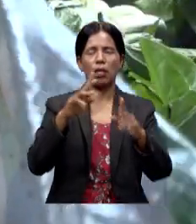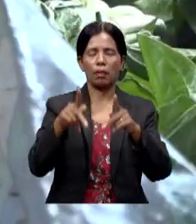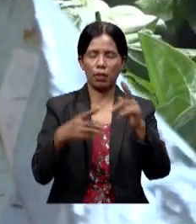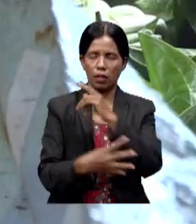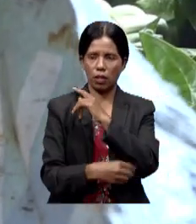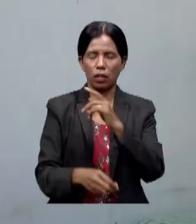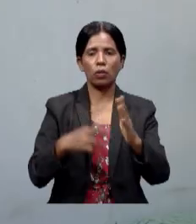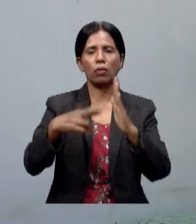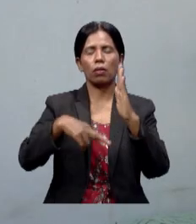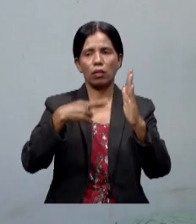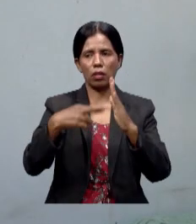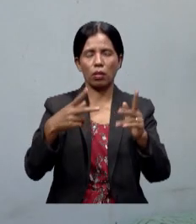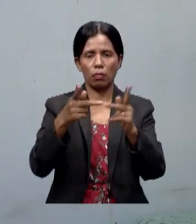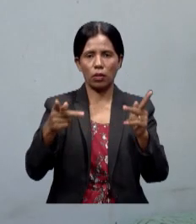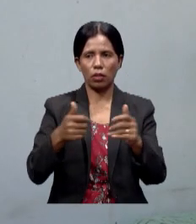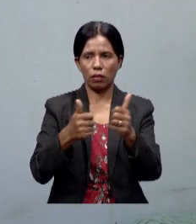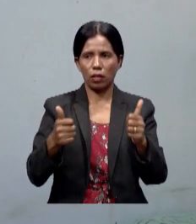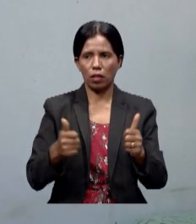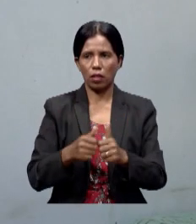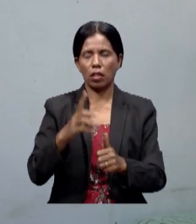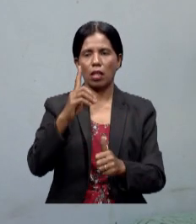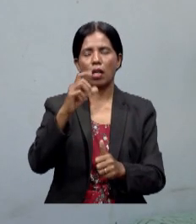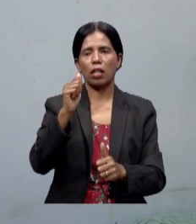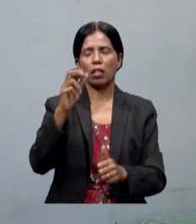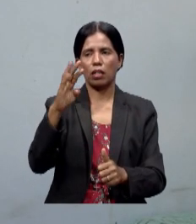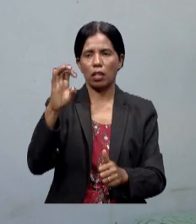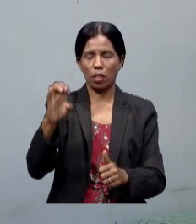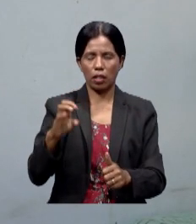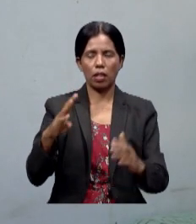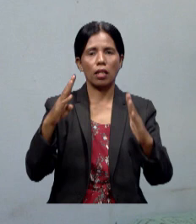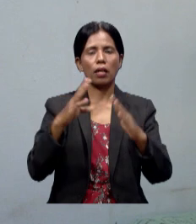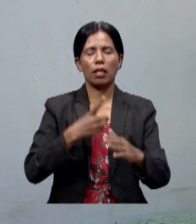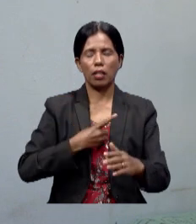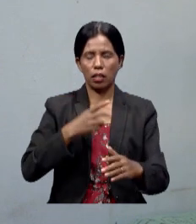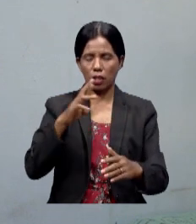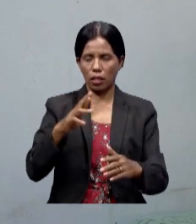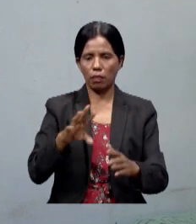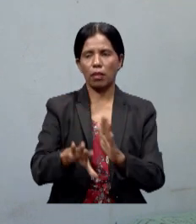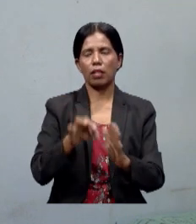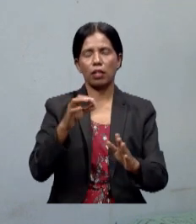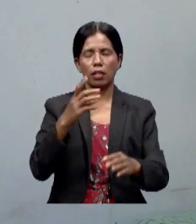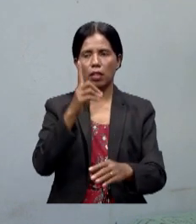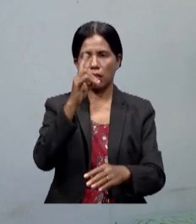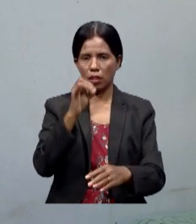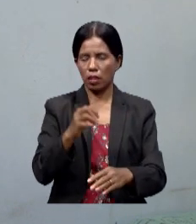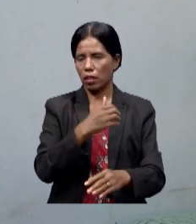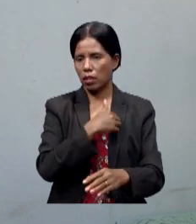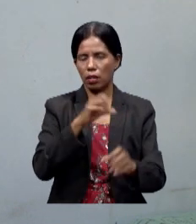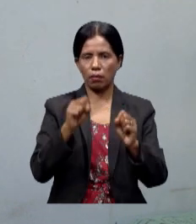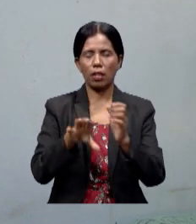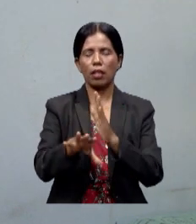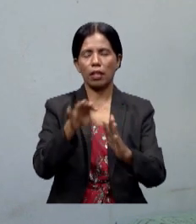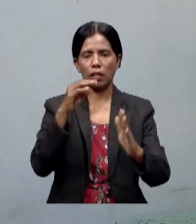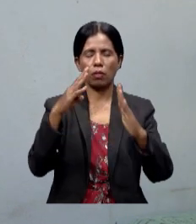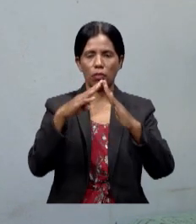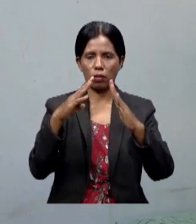regulamento posto Veracruz nene dare maka hetam. Uma kbit lai ni. Mai bedili sidak bele hetambe umak bit like ni ai